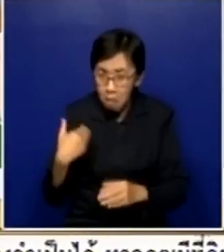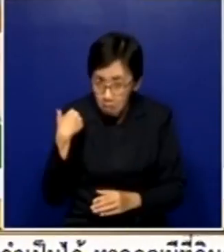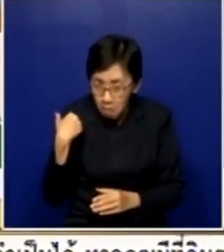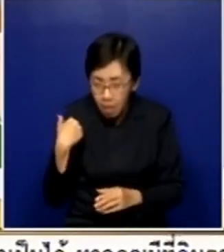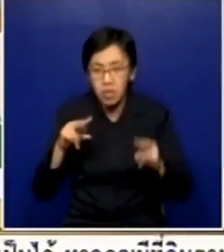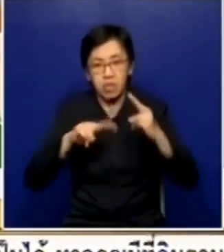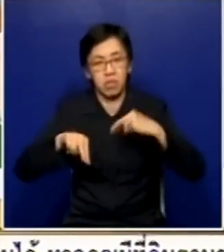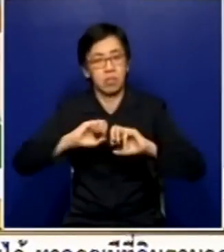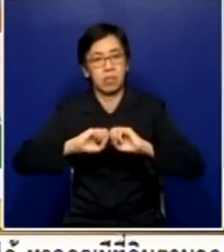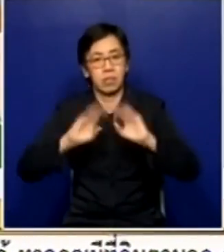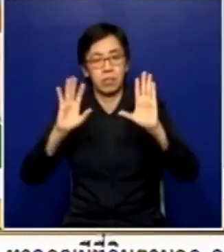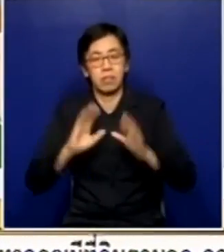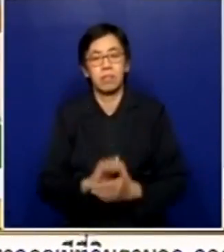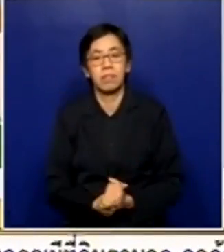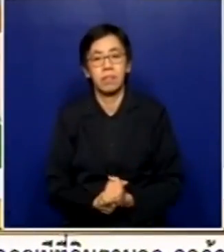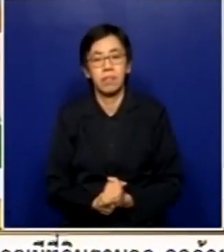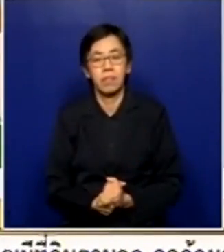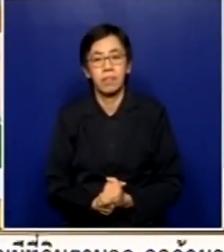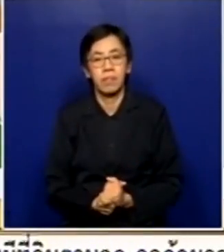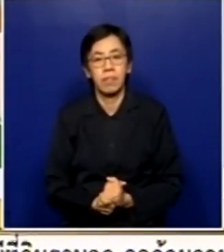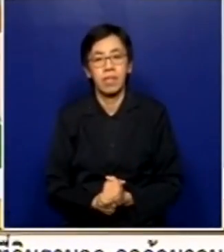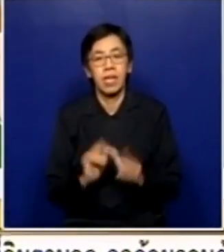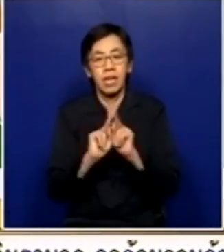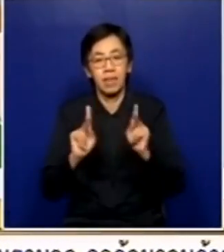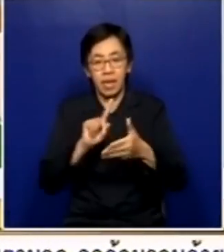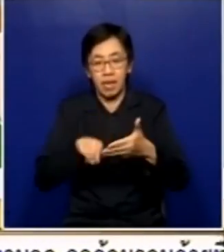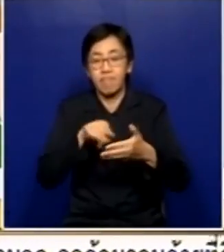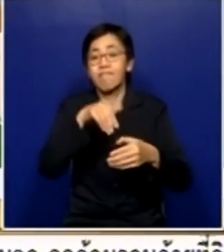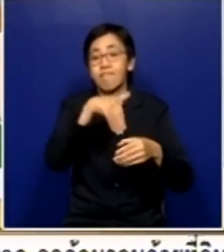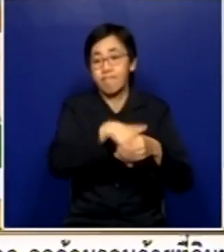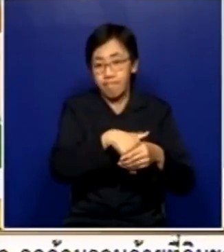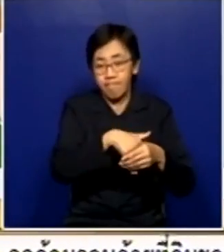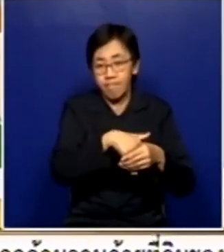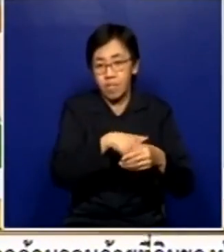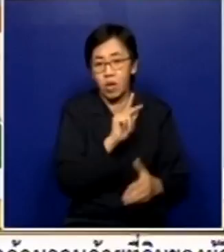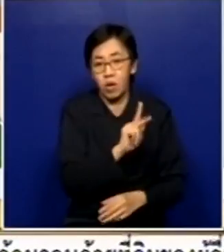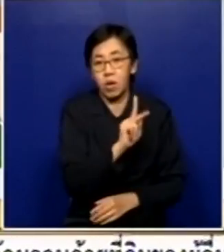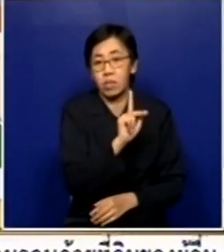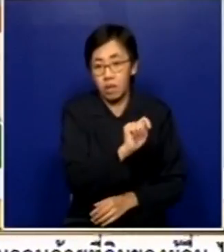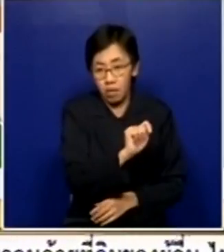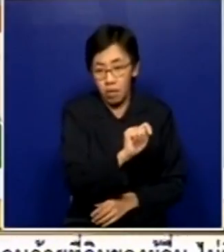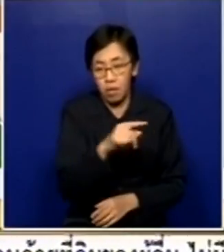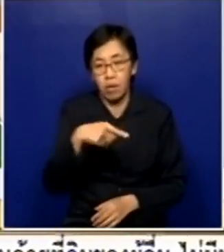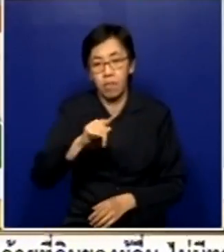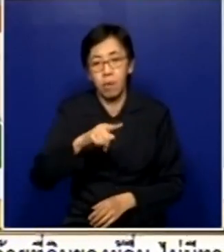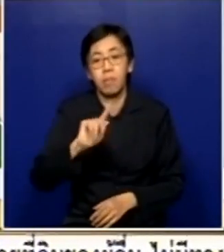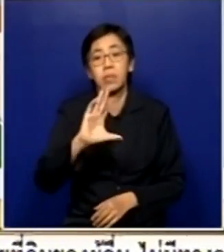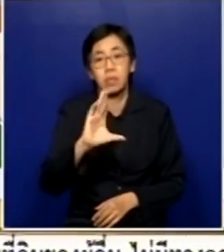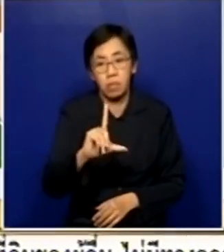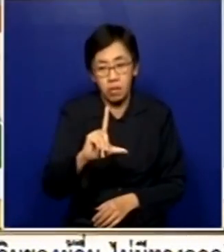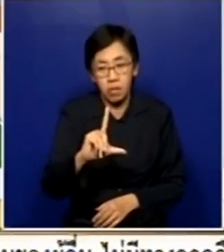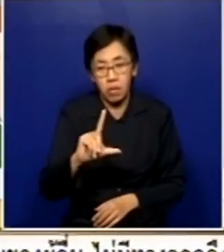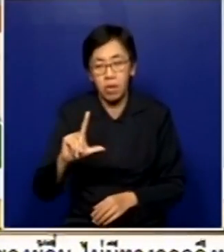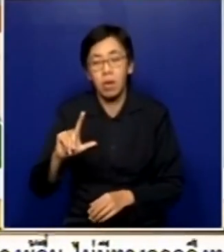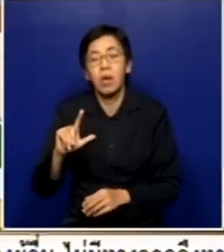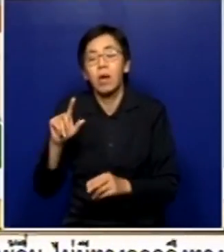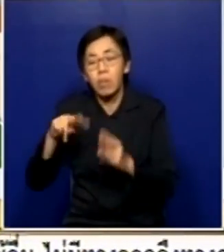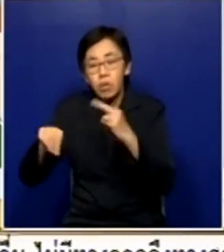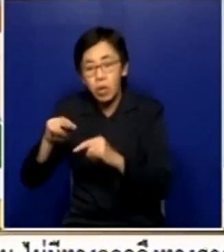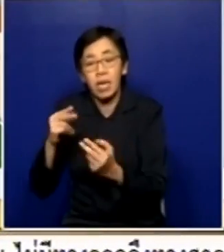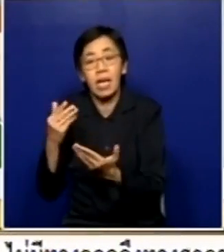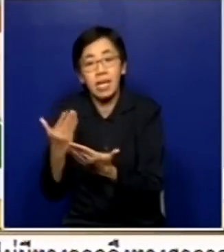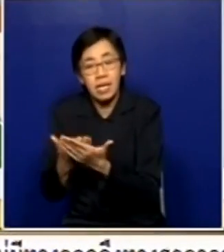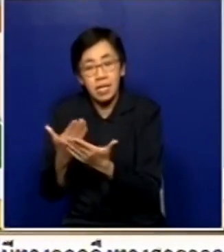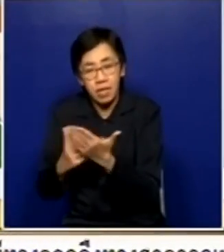ประสิทธิภาพทั้งกรรมการการเลือกตั้งกกตป.ป.ชผู้ตรวจการแผ่นดิน